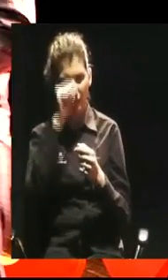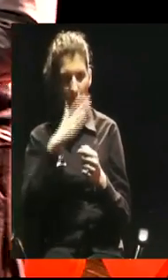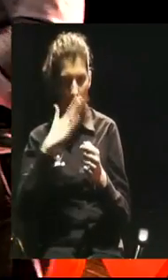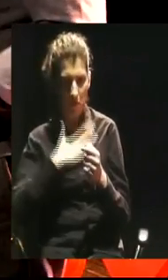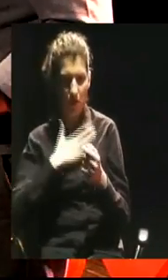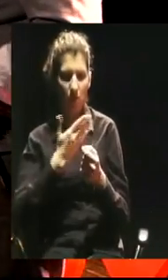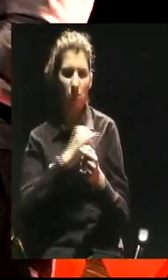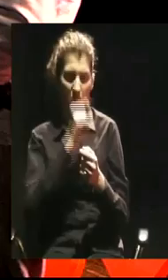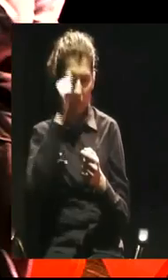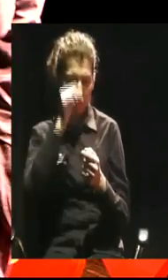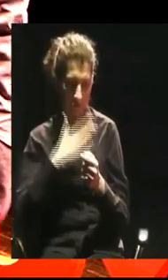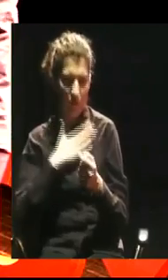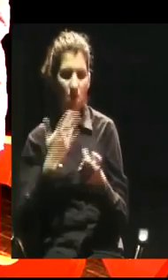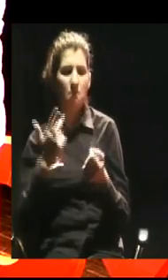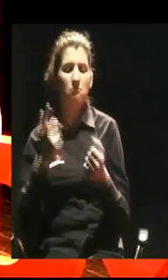nazwisko.